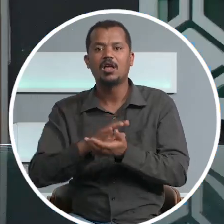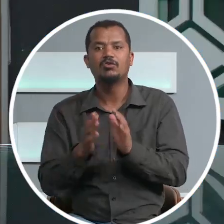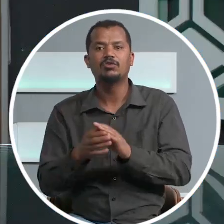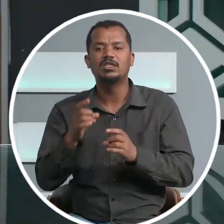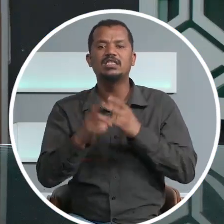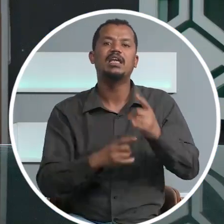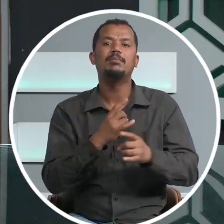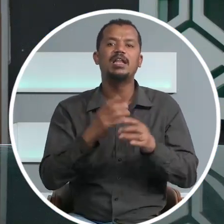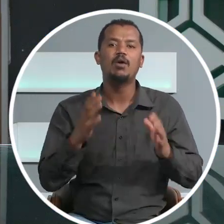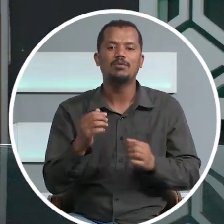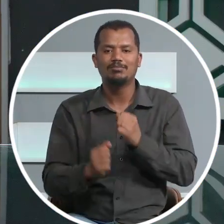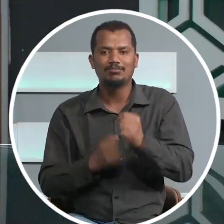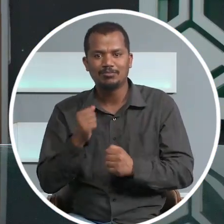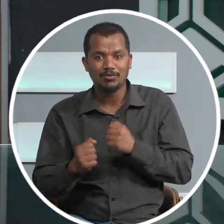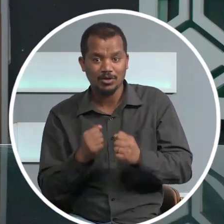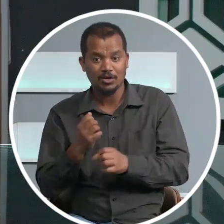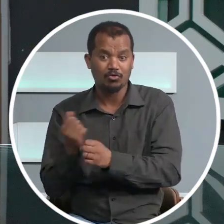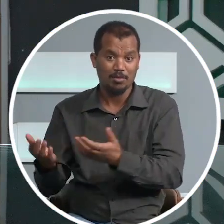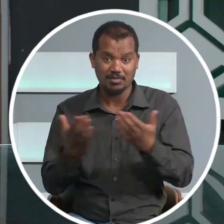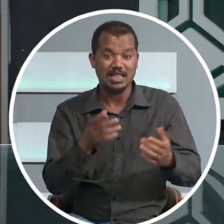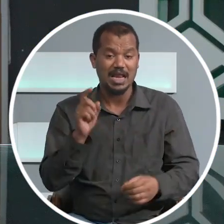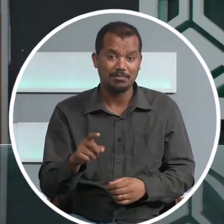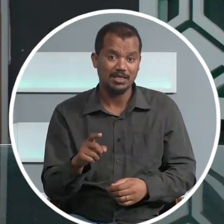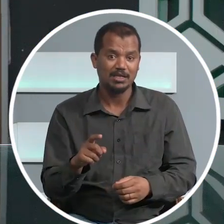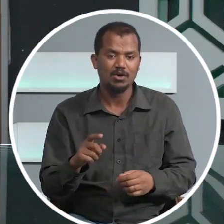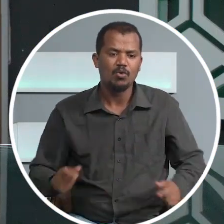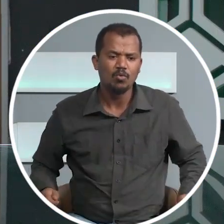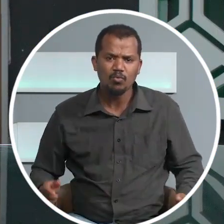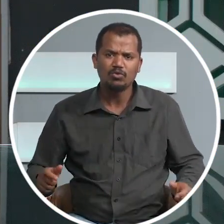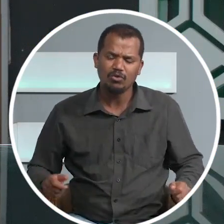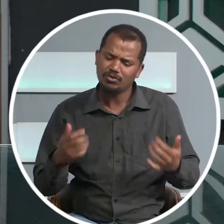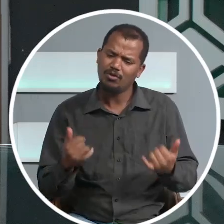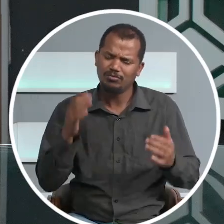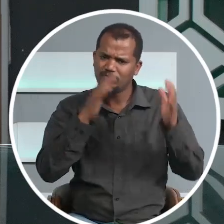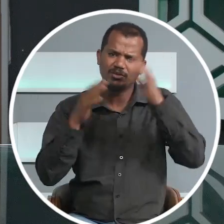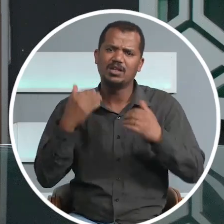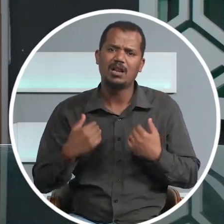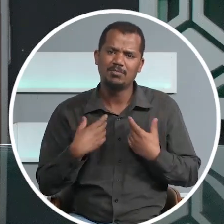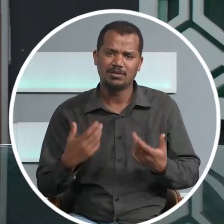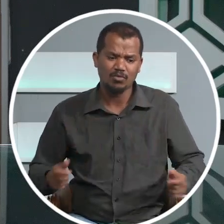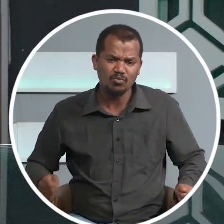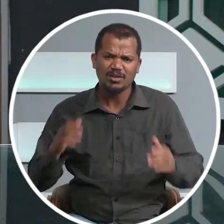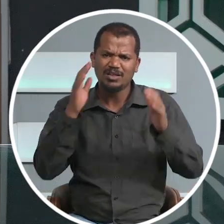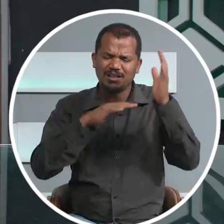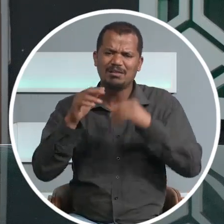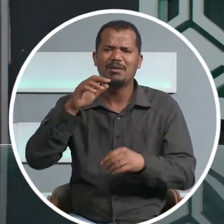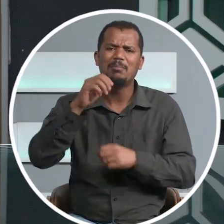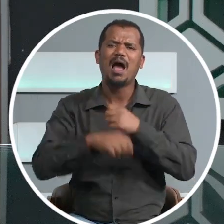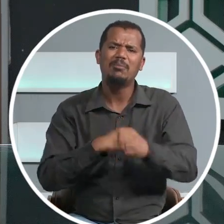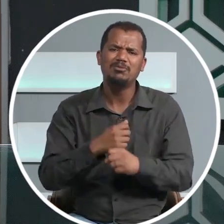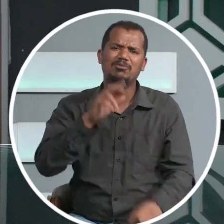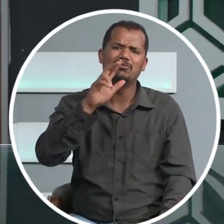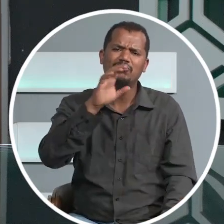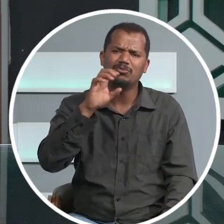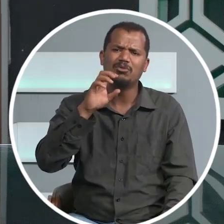እንዲሆን ዘመናዊ መወዳደሪያ መምጣት አለበት። ግን አሁንም ዊልቸሮ ችግር አሉበት። ያን ዊልቸር በጣም ተቸግረን በአመት